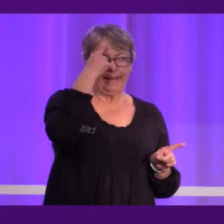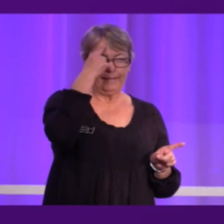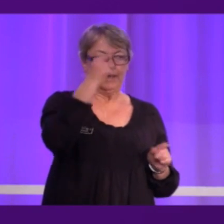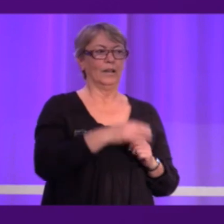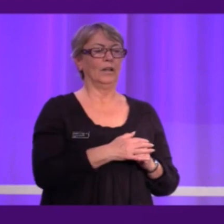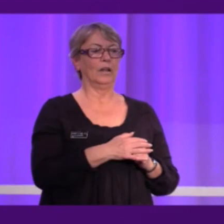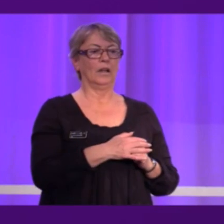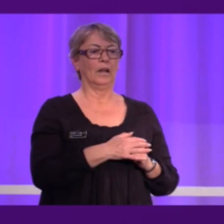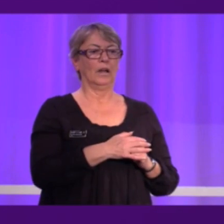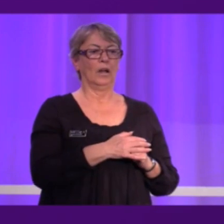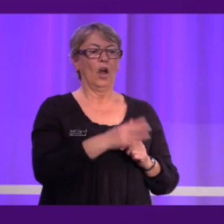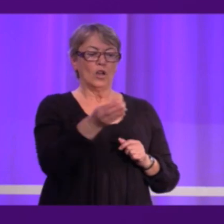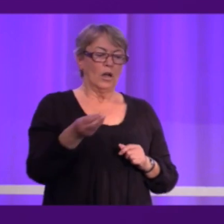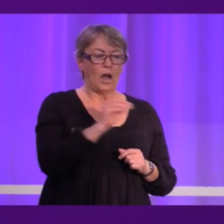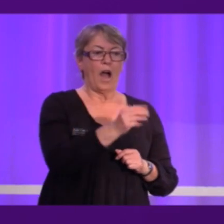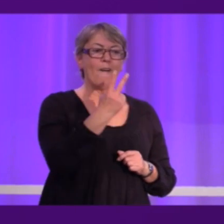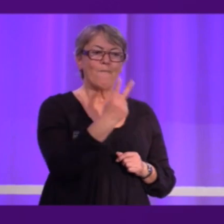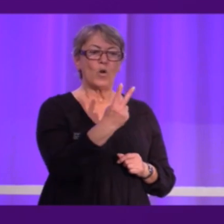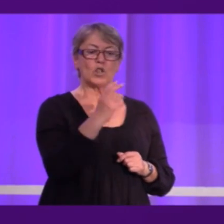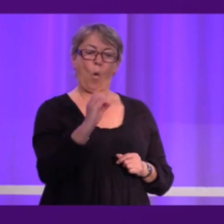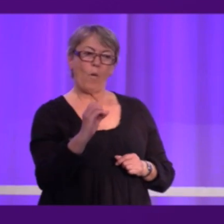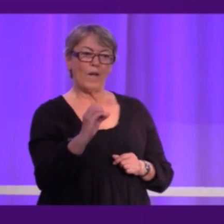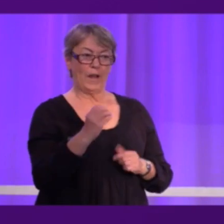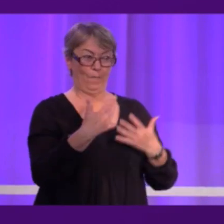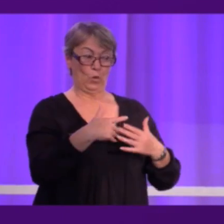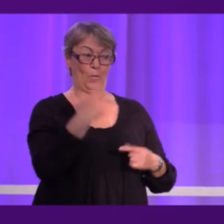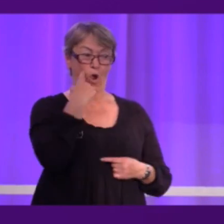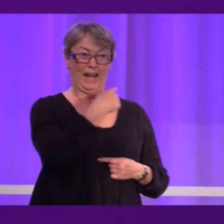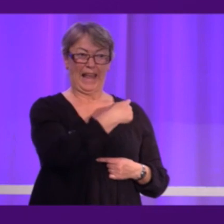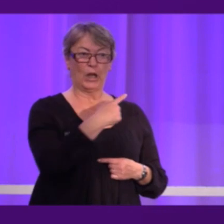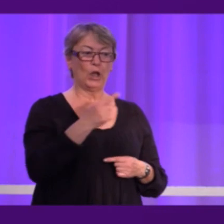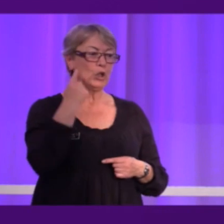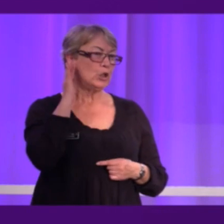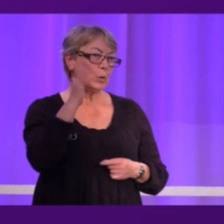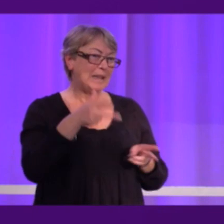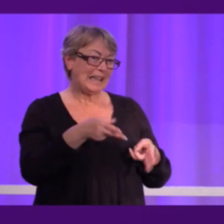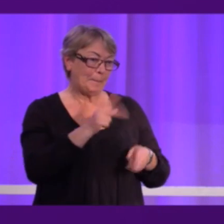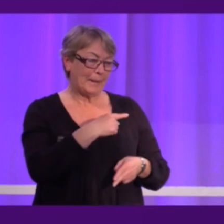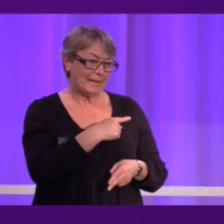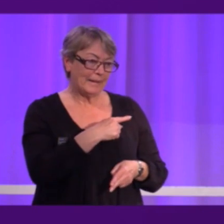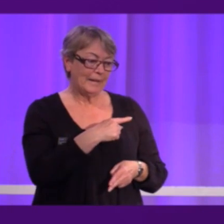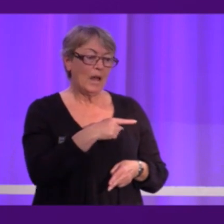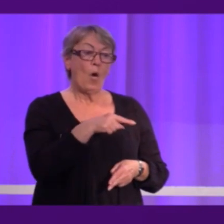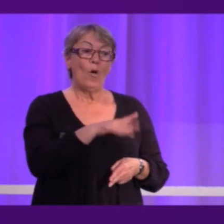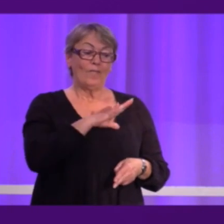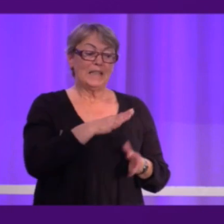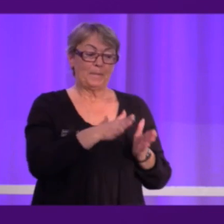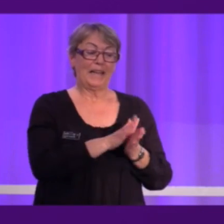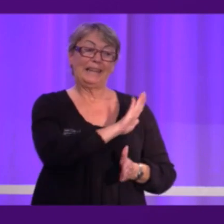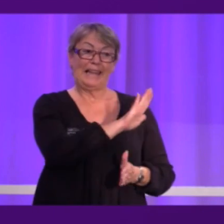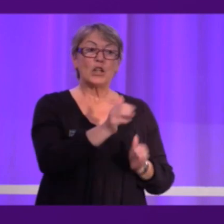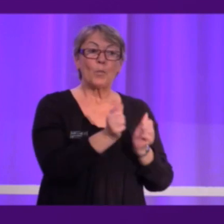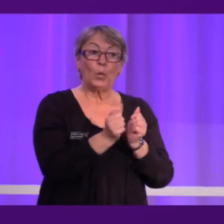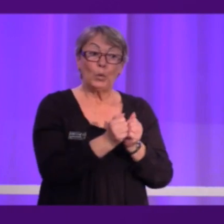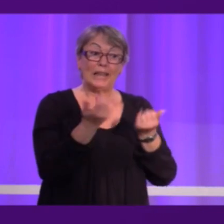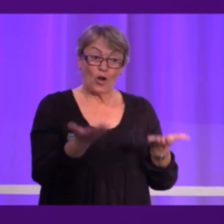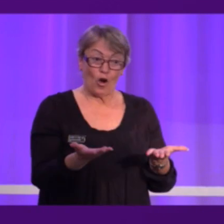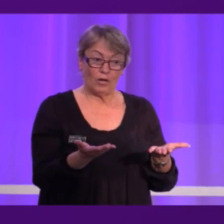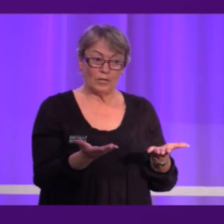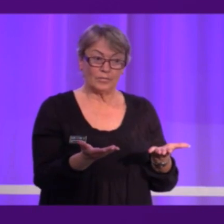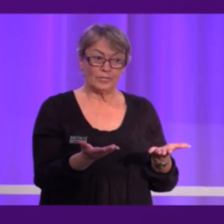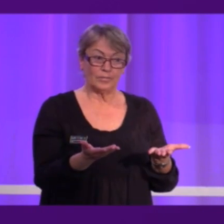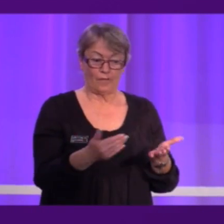det här och hade stoppat in en voice-over-funktion som ni hörde här i det här ljudklippet. Och det finns ju med i deras produkter idag